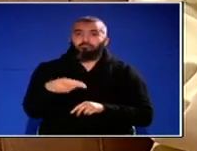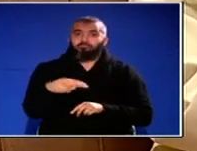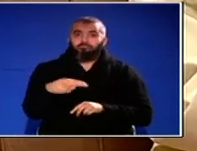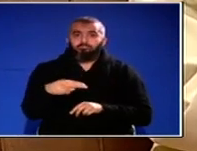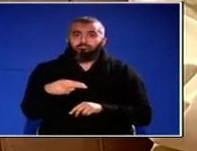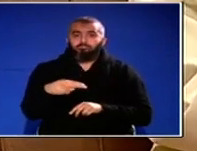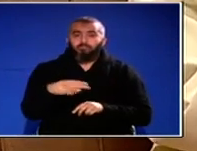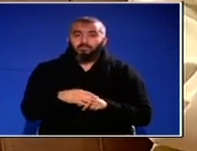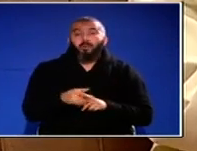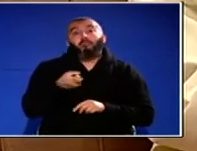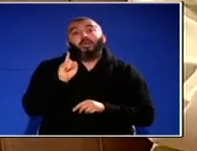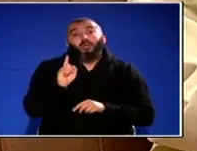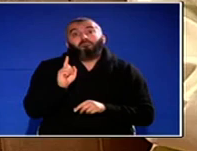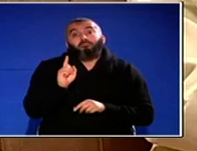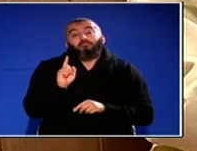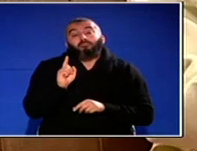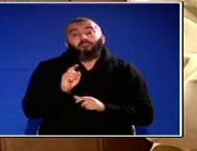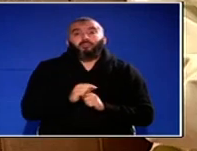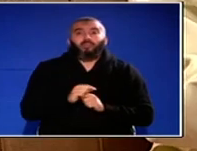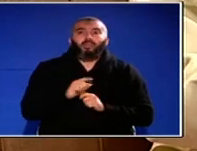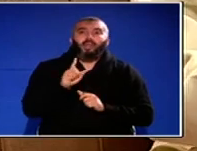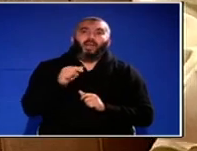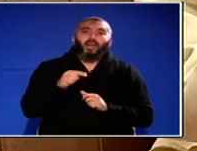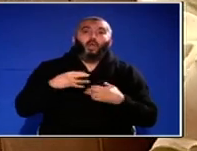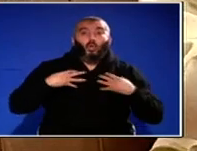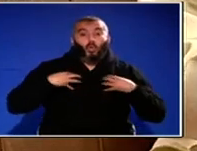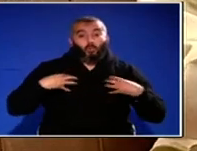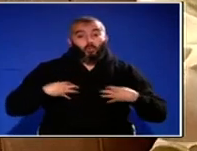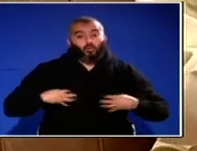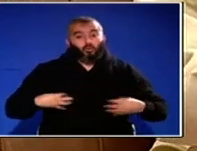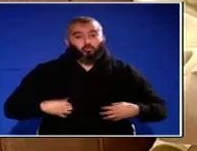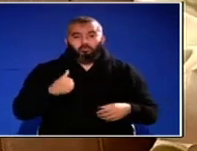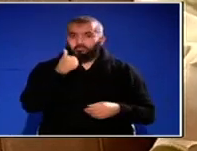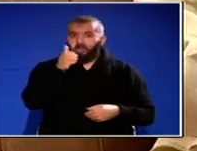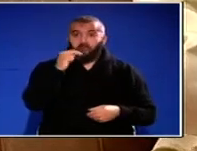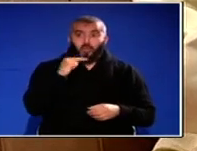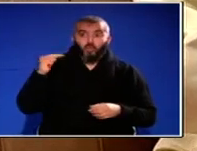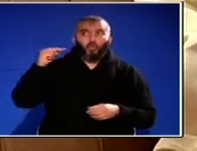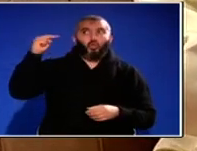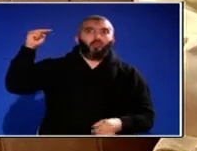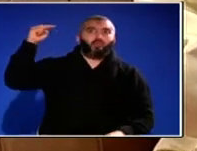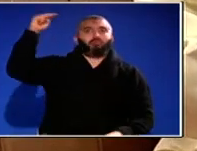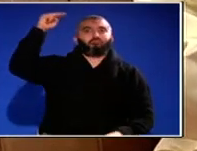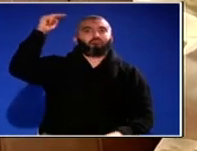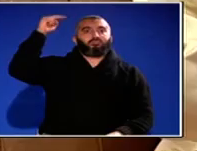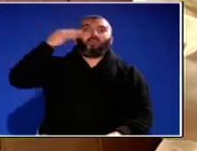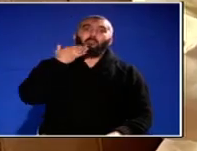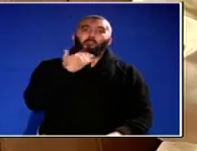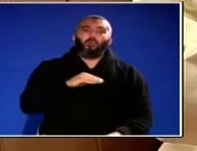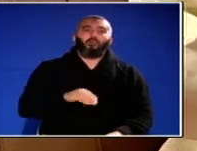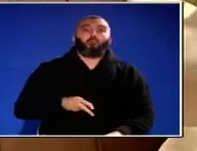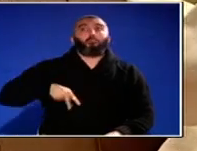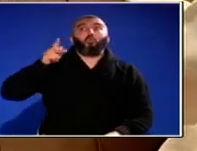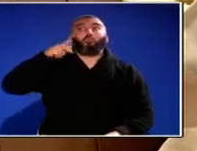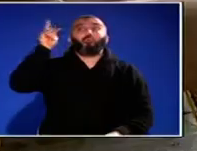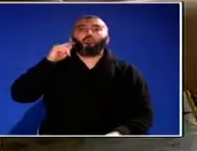وإنما يتميز بسلوك فيه صمو، وفيه تعالي إلى نوع من التعالي